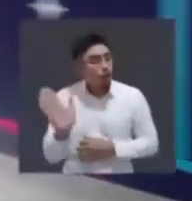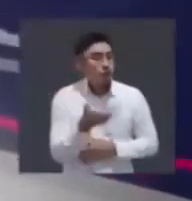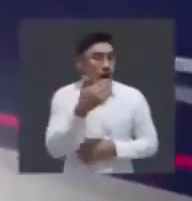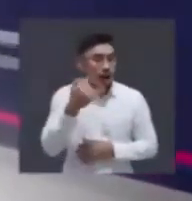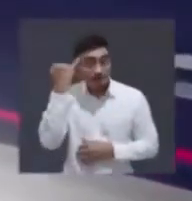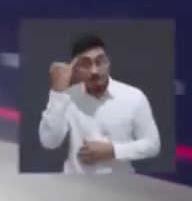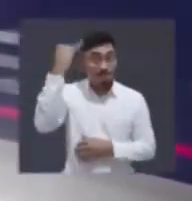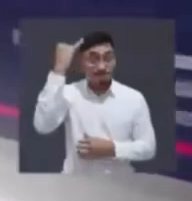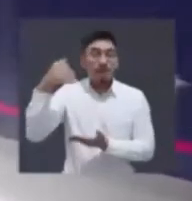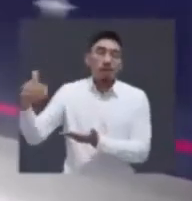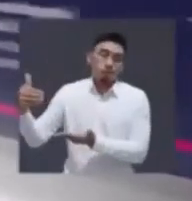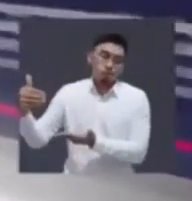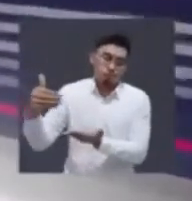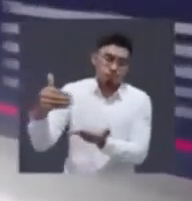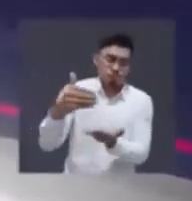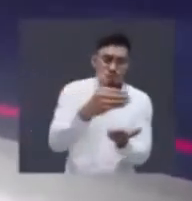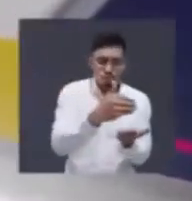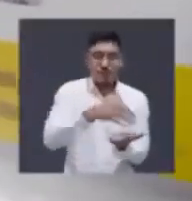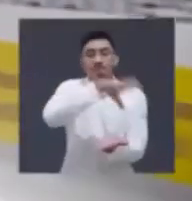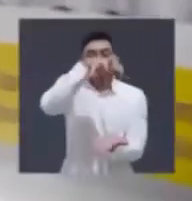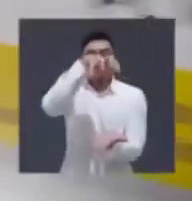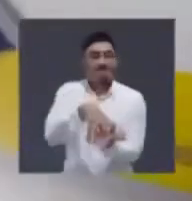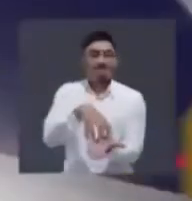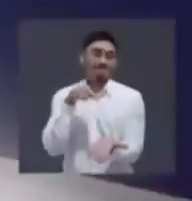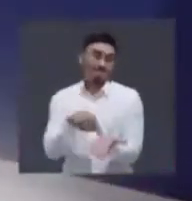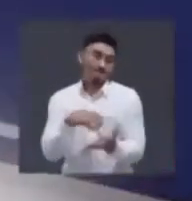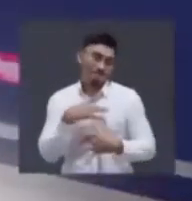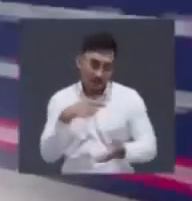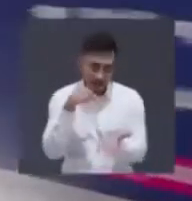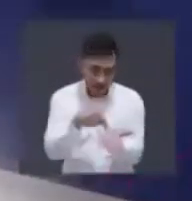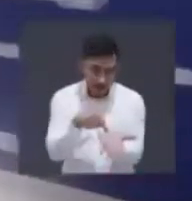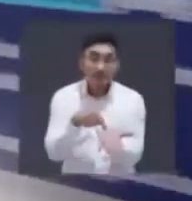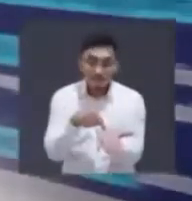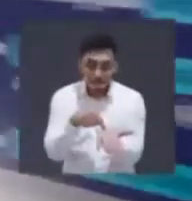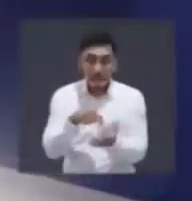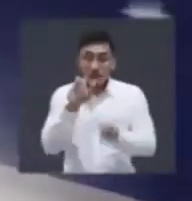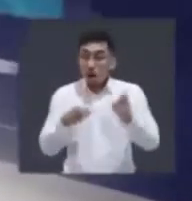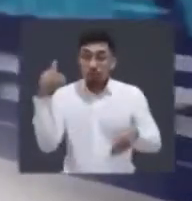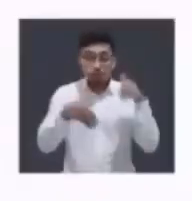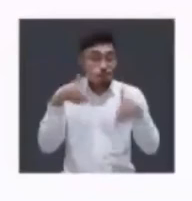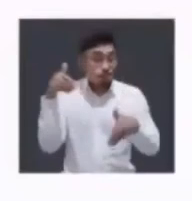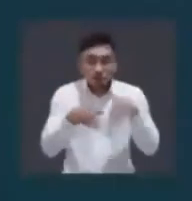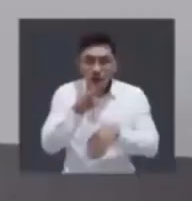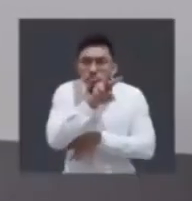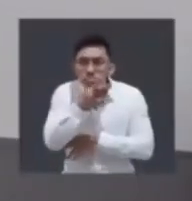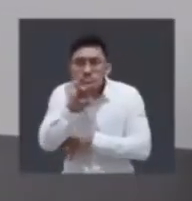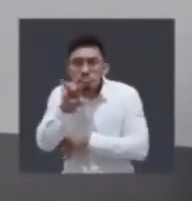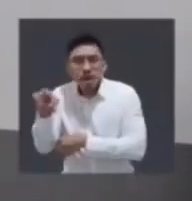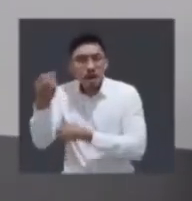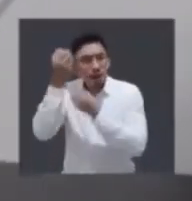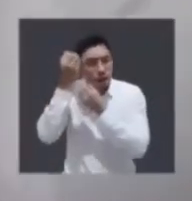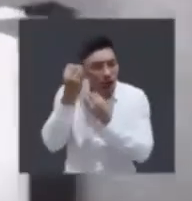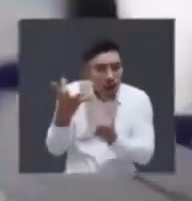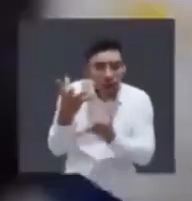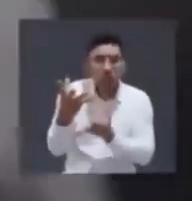setiap inisiatif akan dikemas dan ditampilkan dalam sebuah stand menarik secara virtual dan